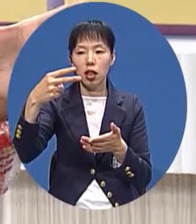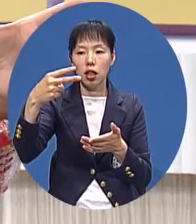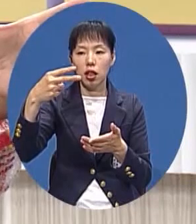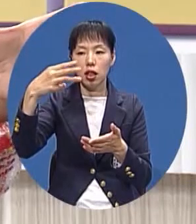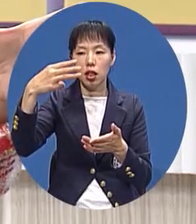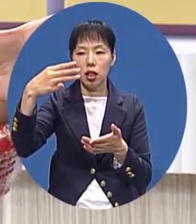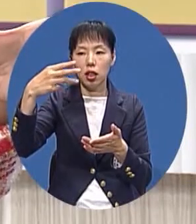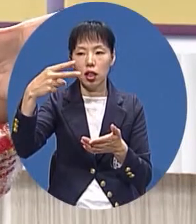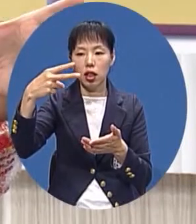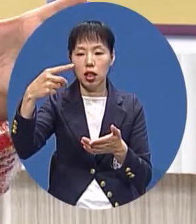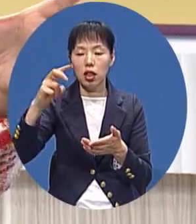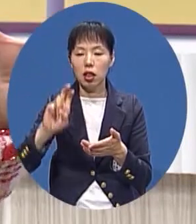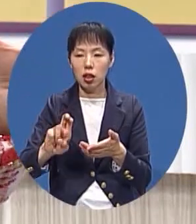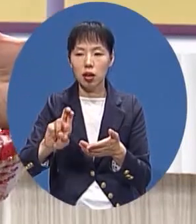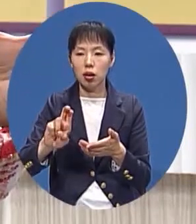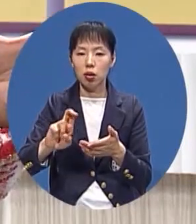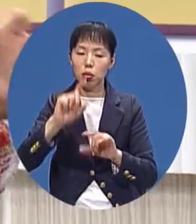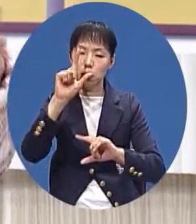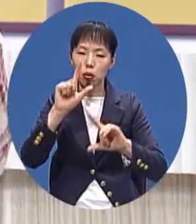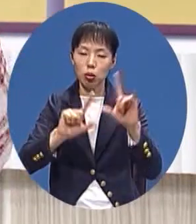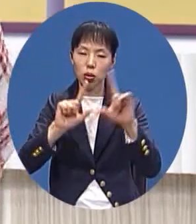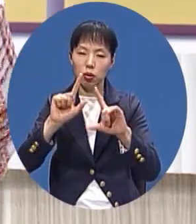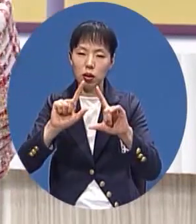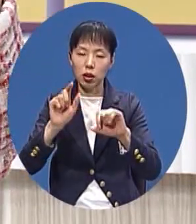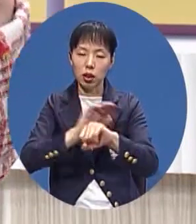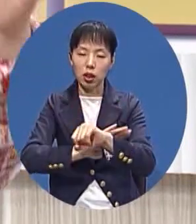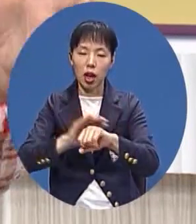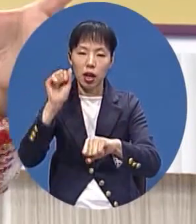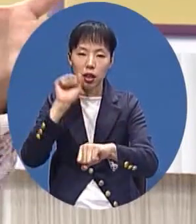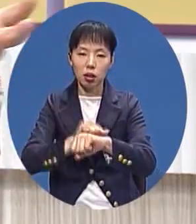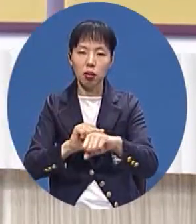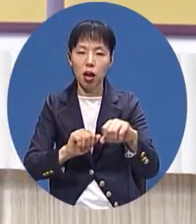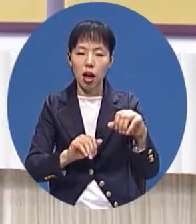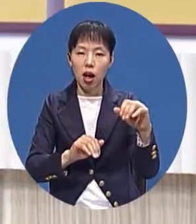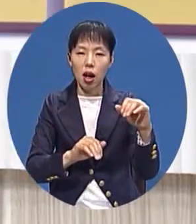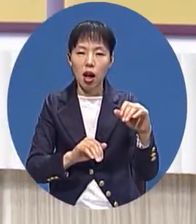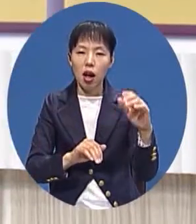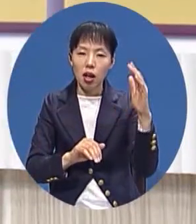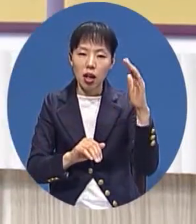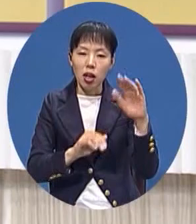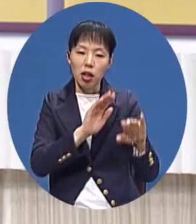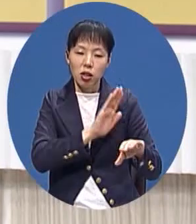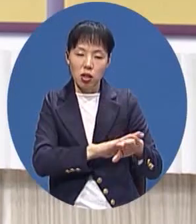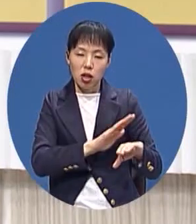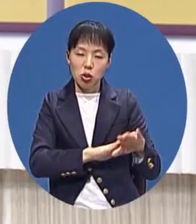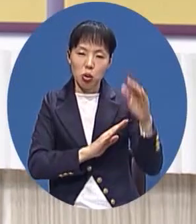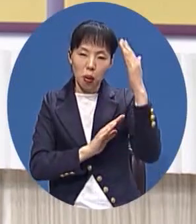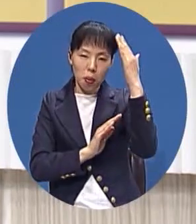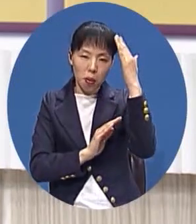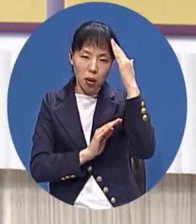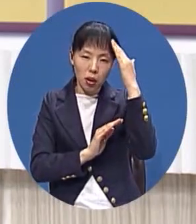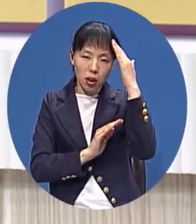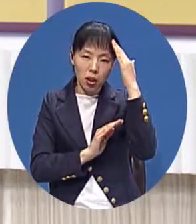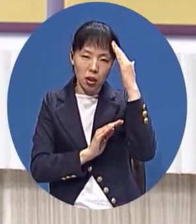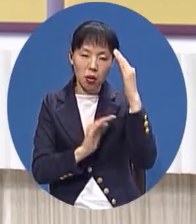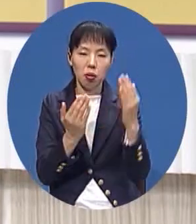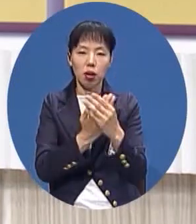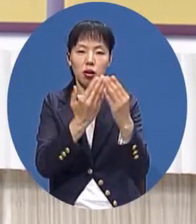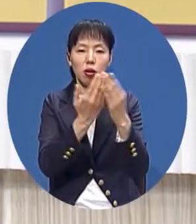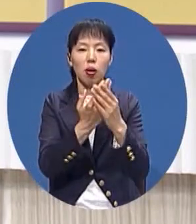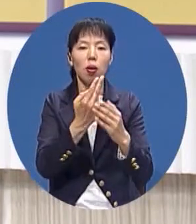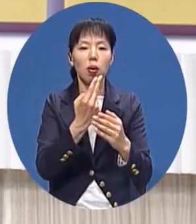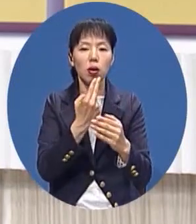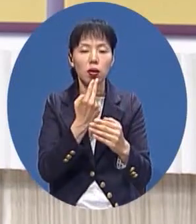의미를 파악하는 거 그게 안 되기 때문에 어떤 그림을 그려도 그냥 별로 의미가 없는 저희 상징적인